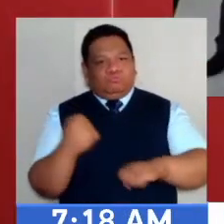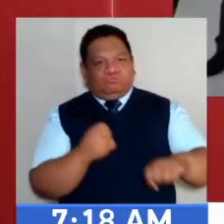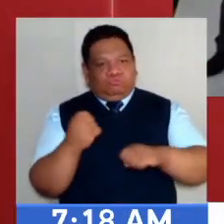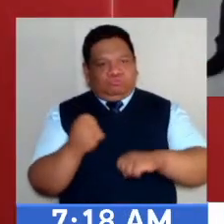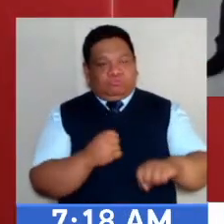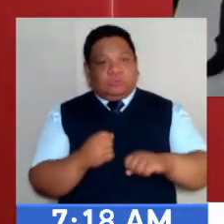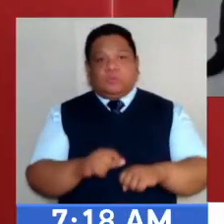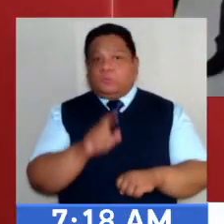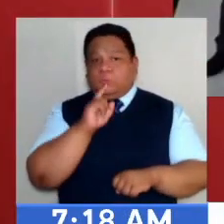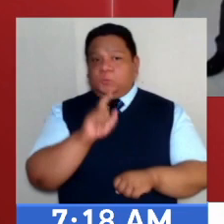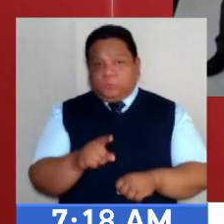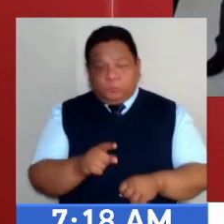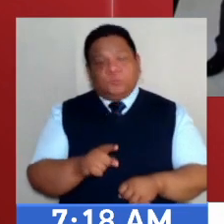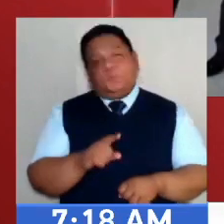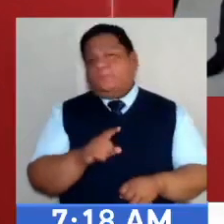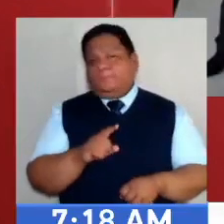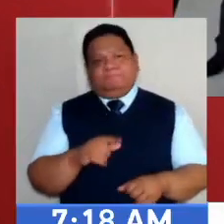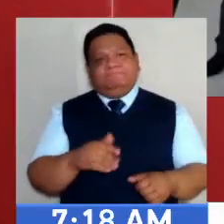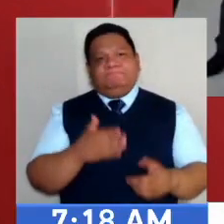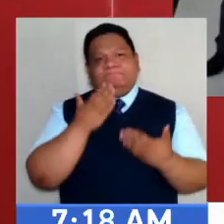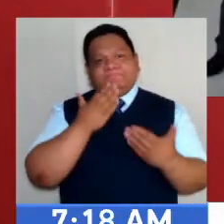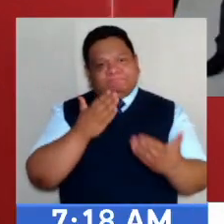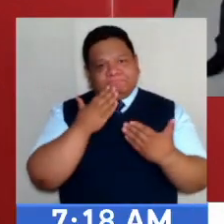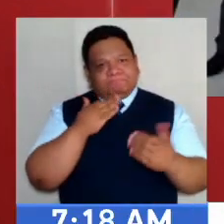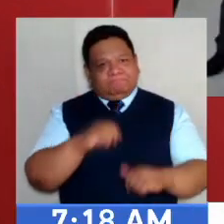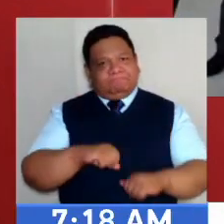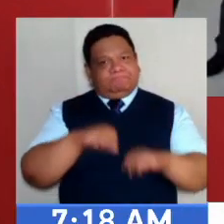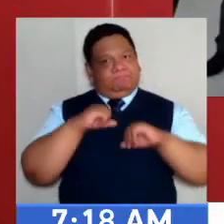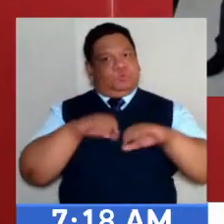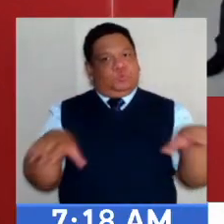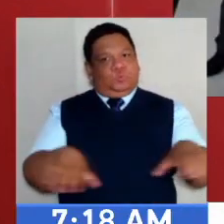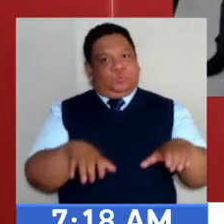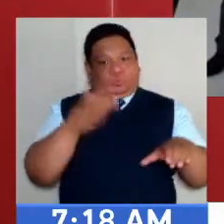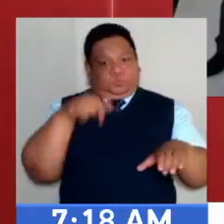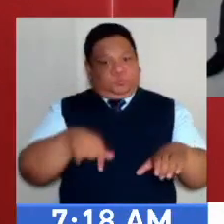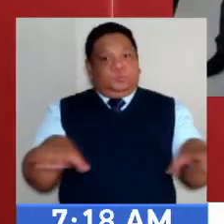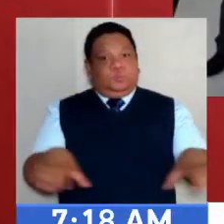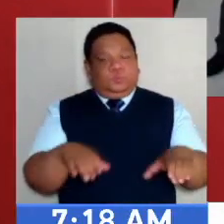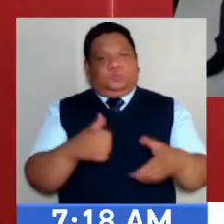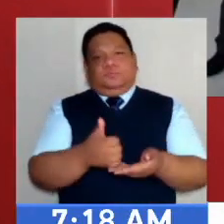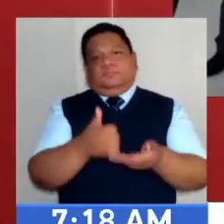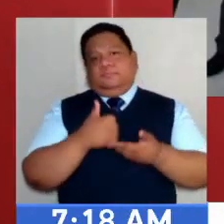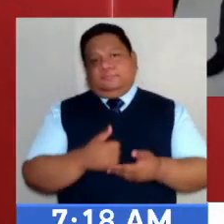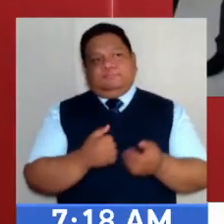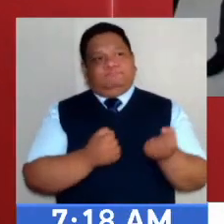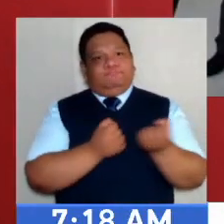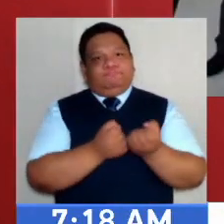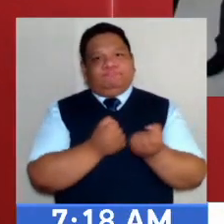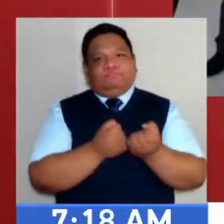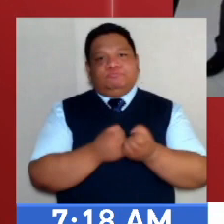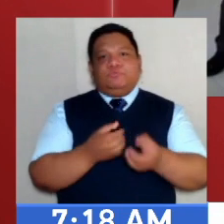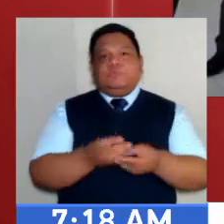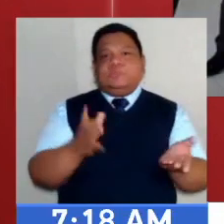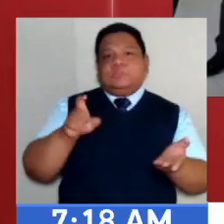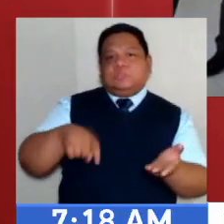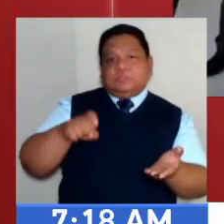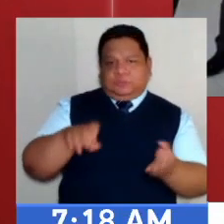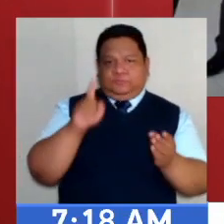ang kanyang trabaho dahil daw sa trabahong ito, nakatutulong siya sa mga pangangailangan ng kanyang pamilya. Si